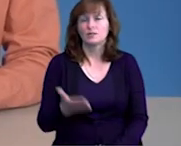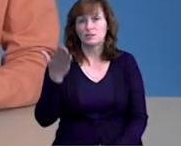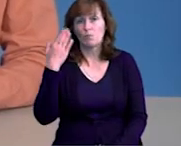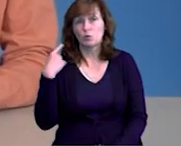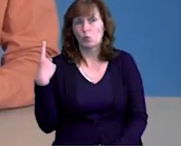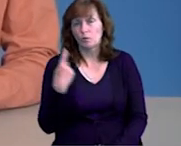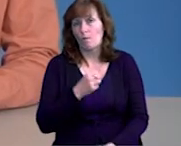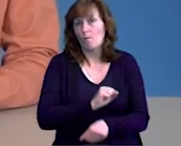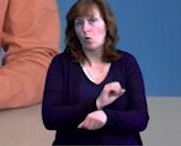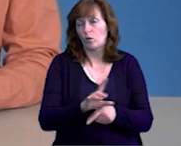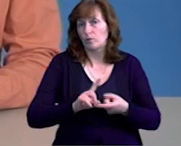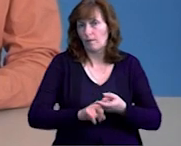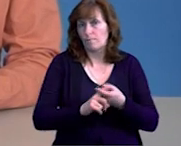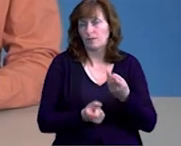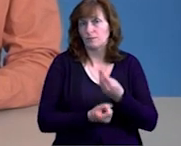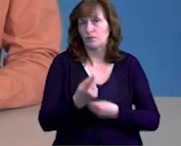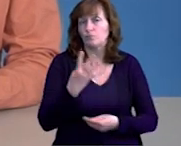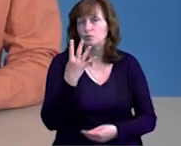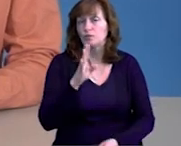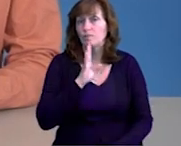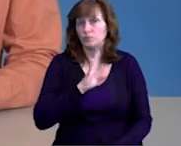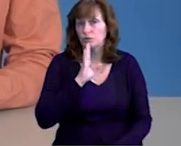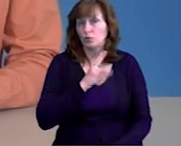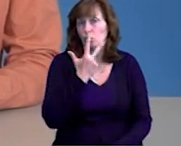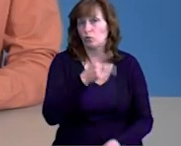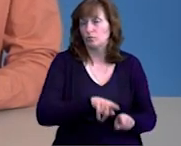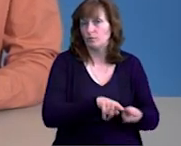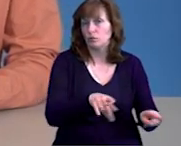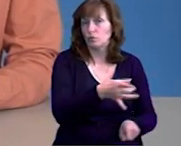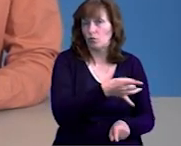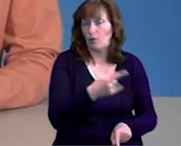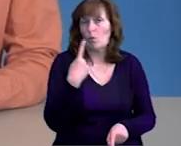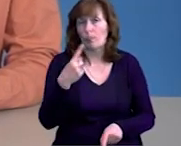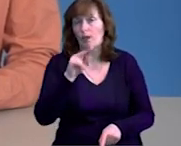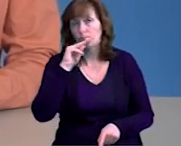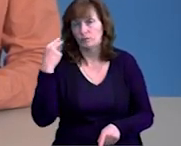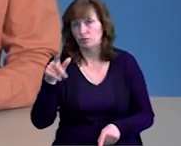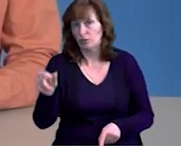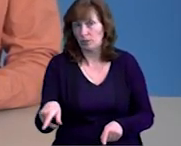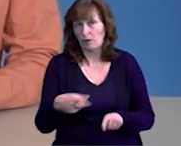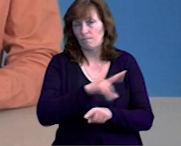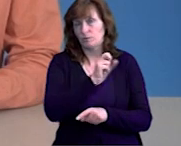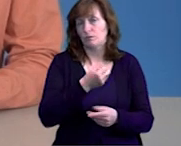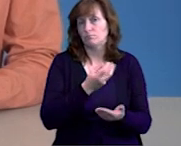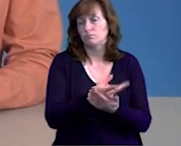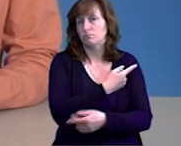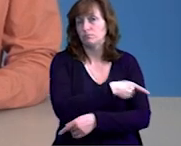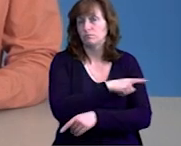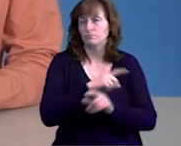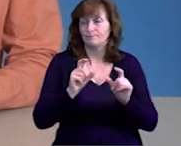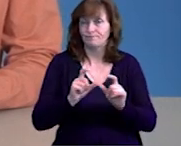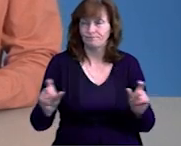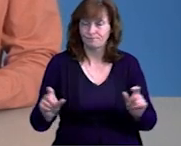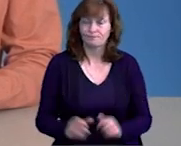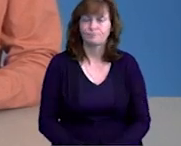За минулу добу коронавірус виявило у 4 жінок. З них 3 з Прилуцького району та 1 з Чернігова. Усіх госпіталізували. Про